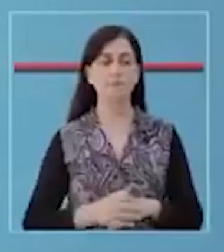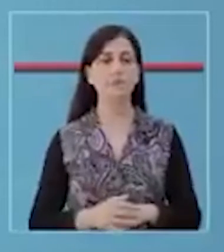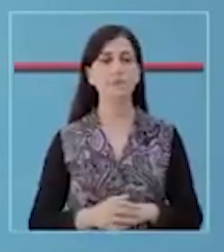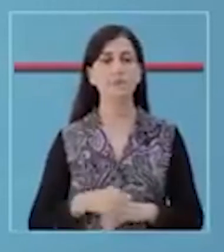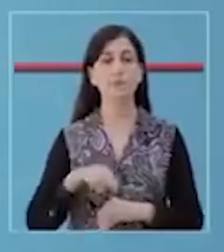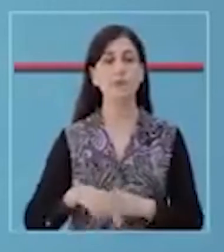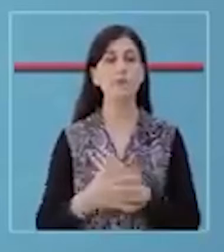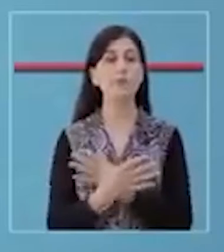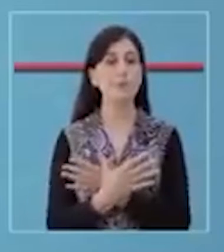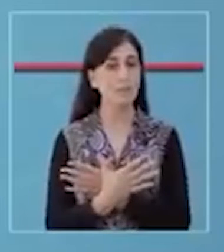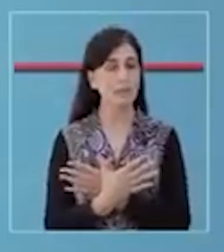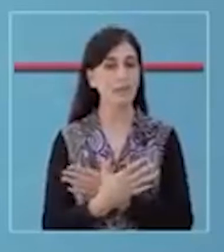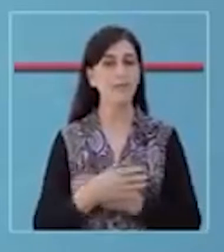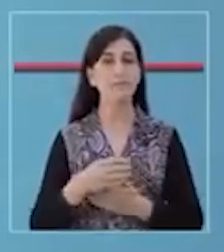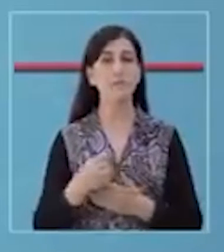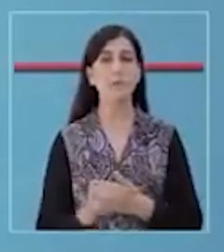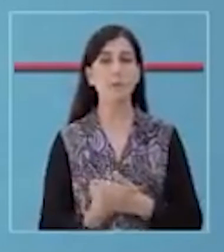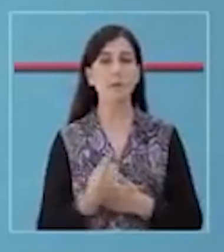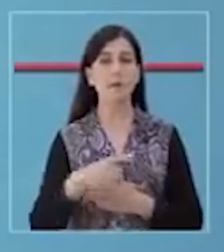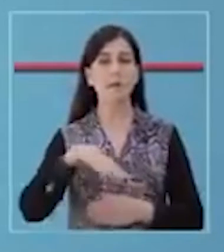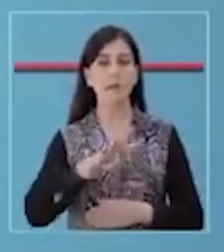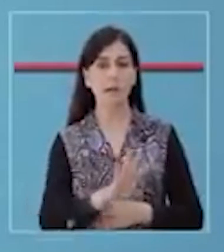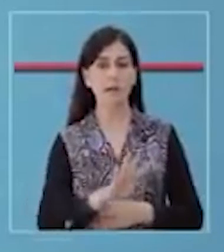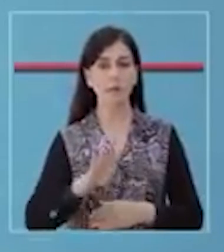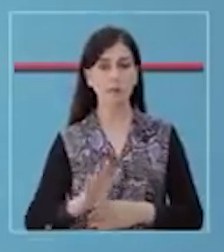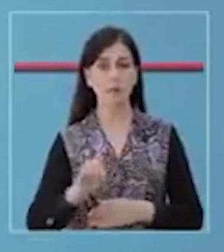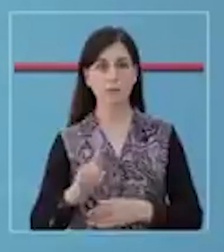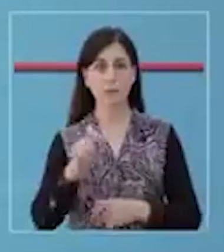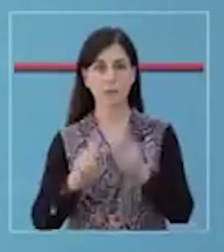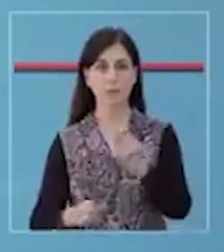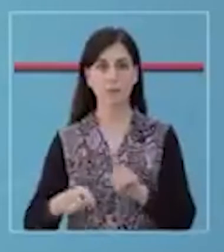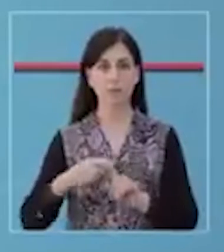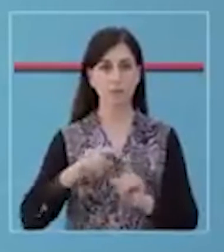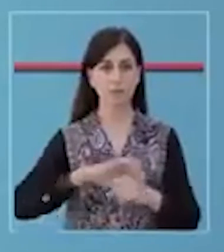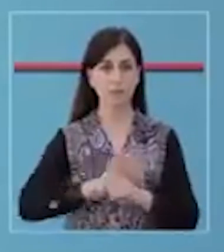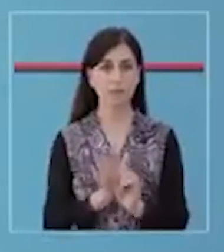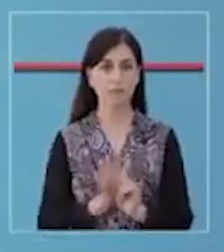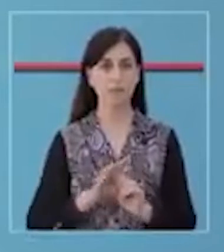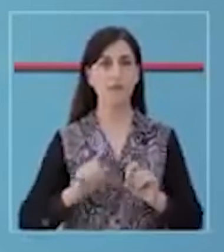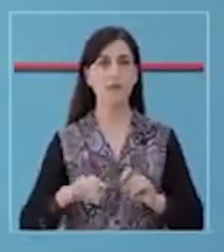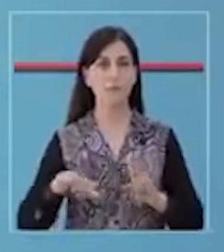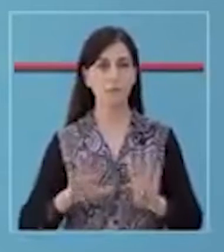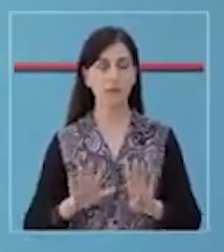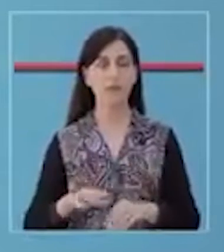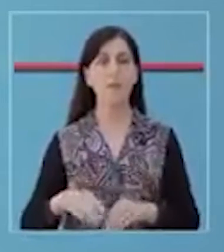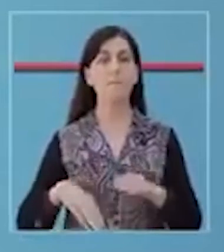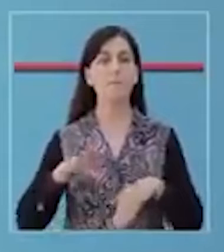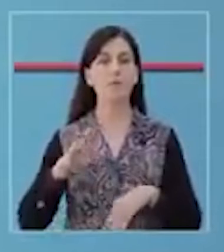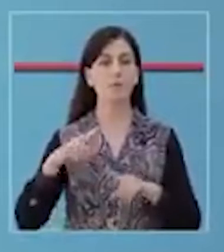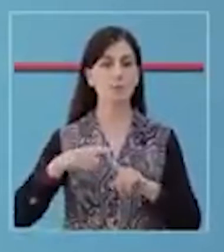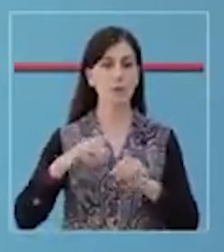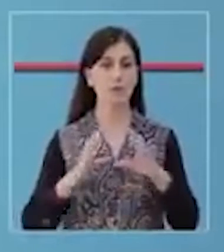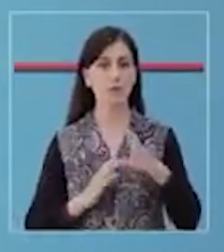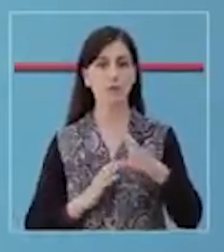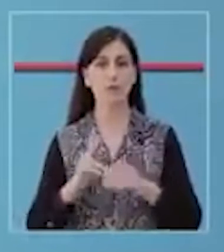është intubuar. Në vendin tonë janë aktualisht 441 persona aktiv me COVID-19, kryesisht